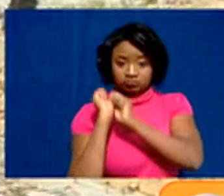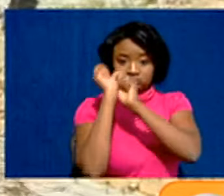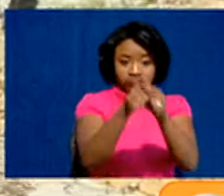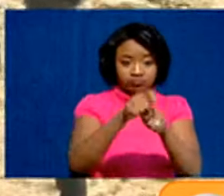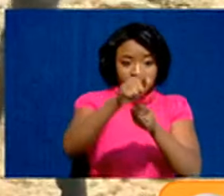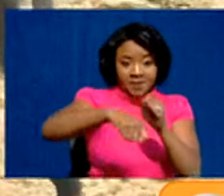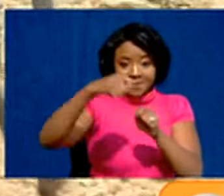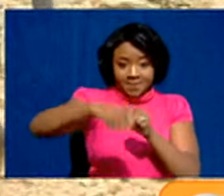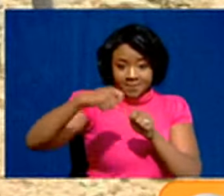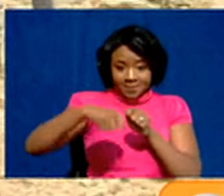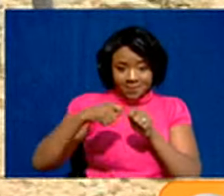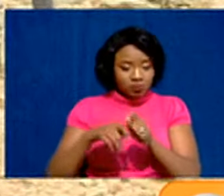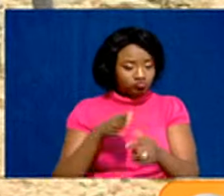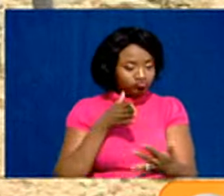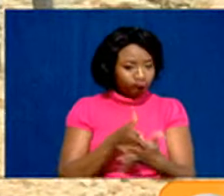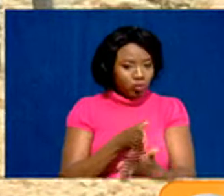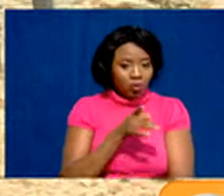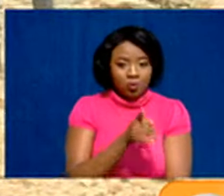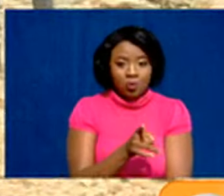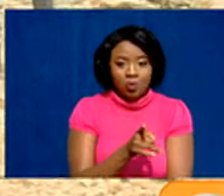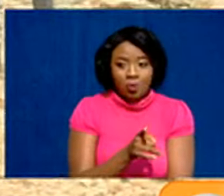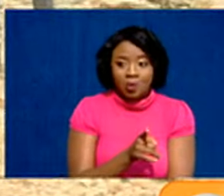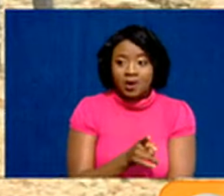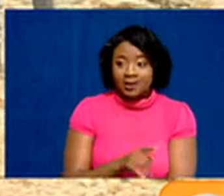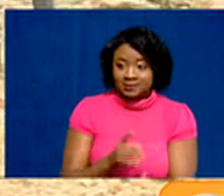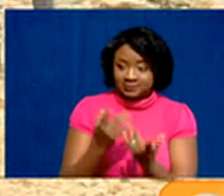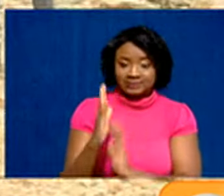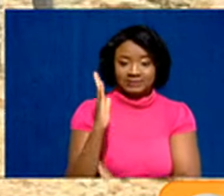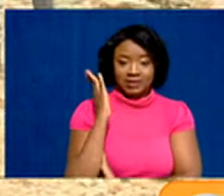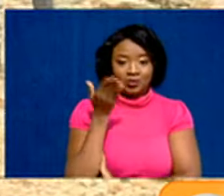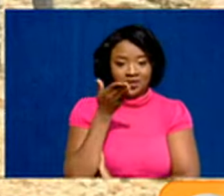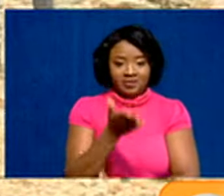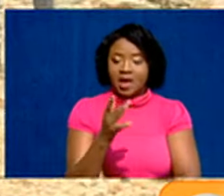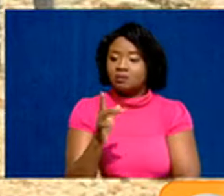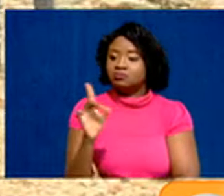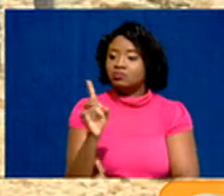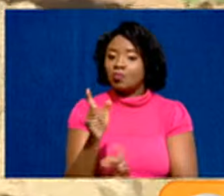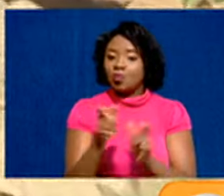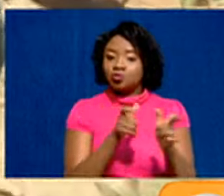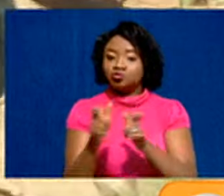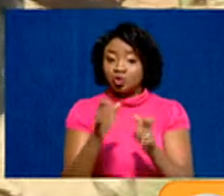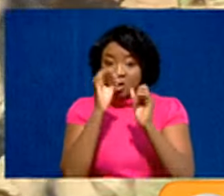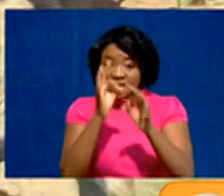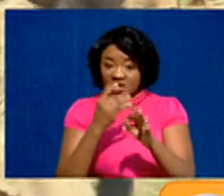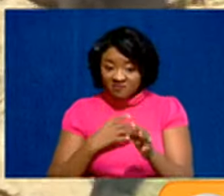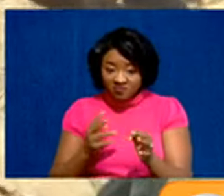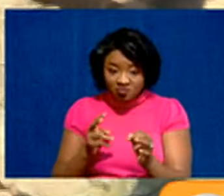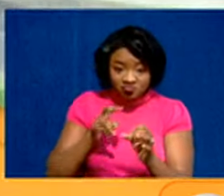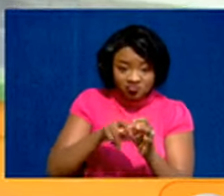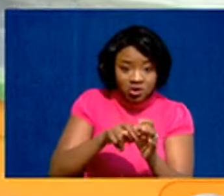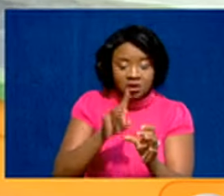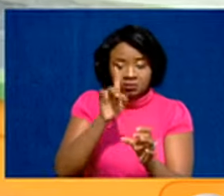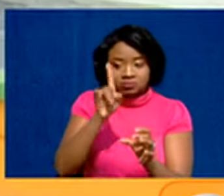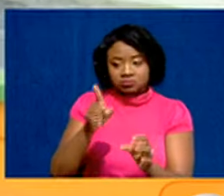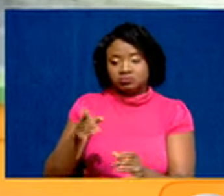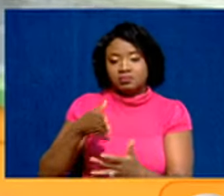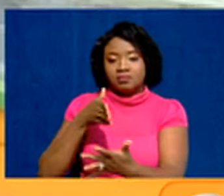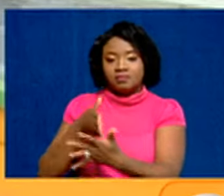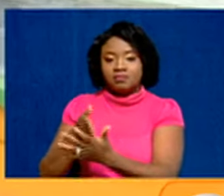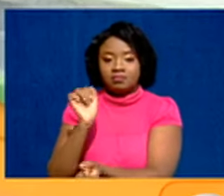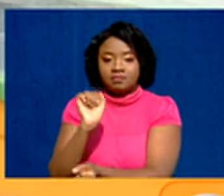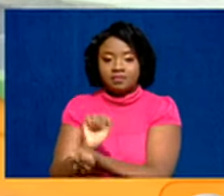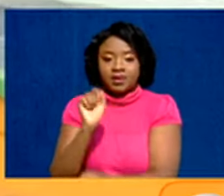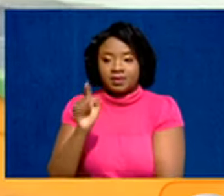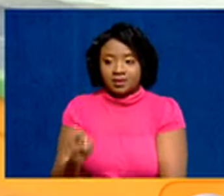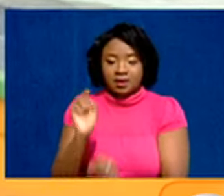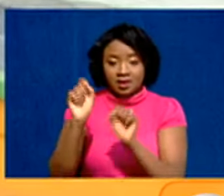za usiku na kuweka maafisa wa usalama kushika doria ili kuwakamata watakaokiuka amri hiyo, kwani uvuvi